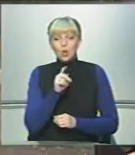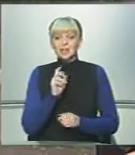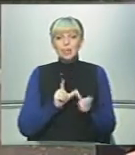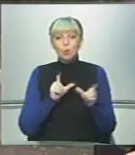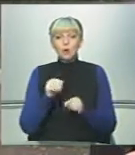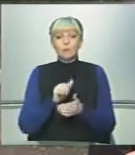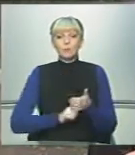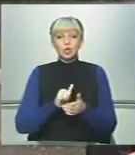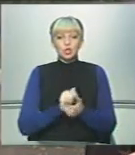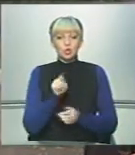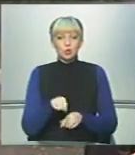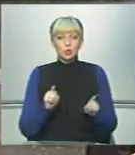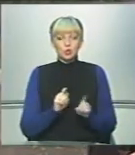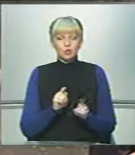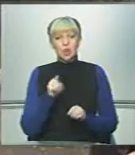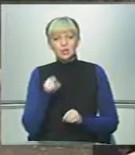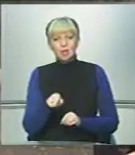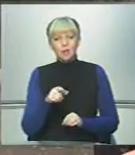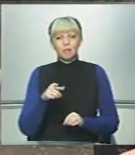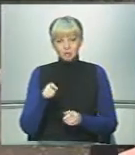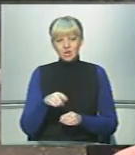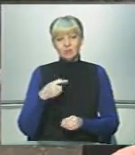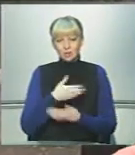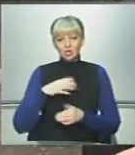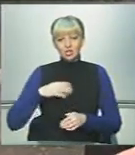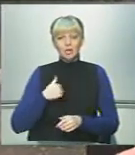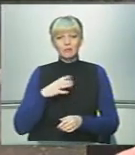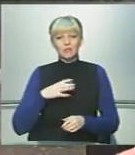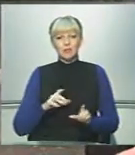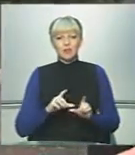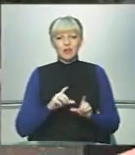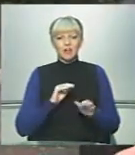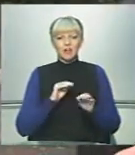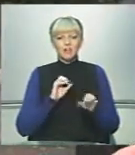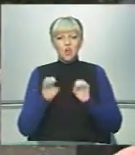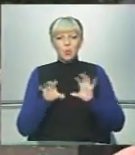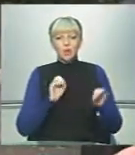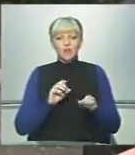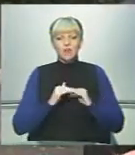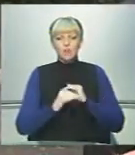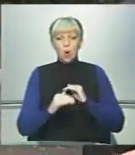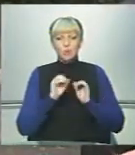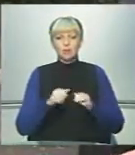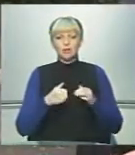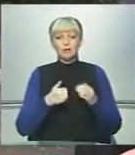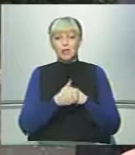що там нас чекали. Нам прийшлося вигружатися в полях. Потім над